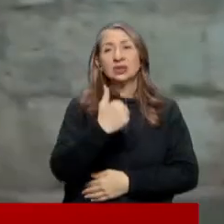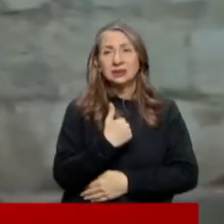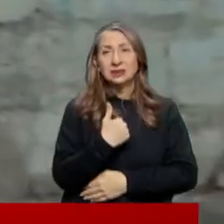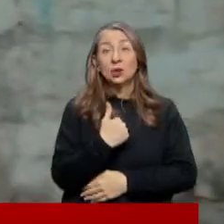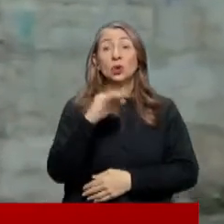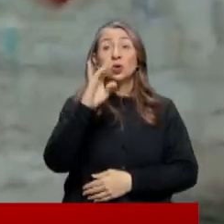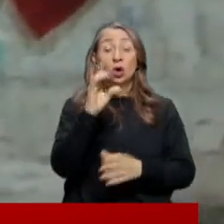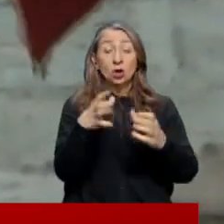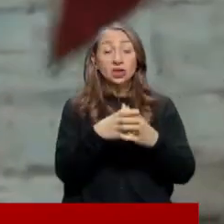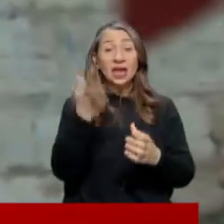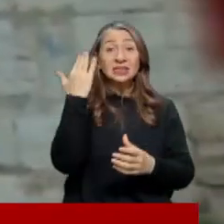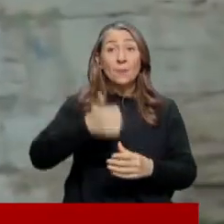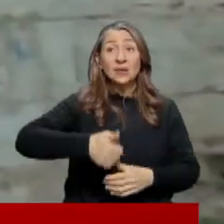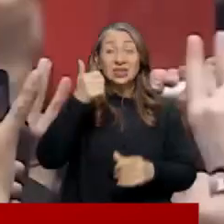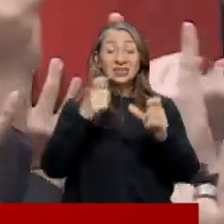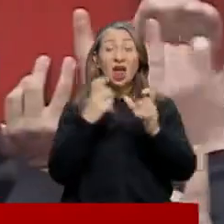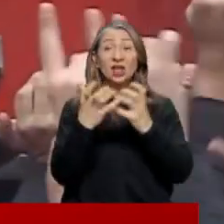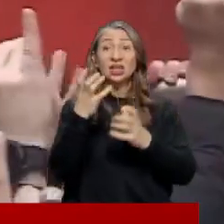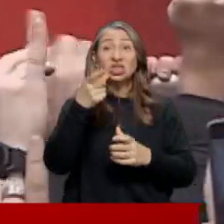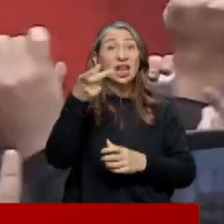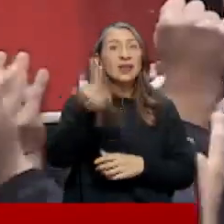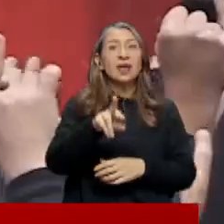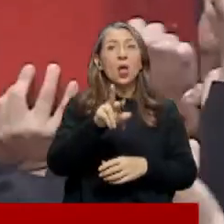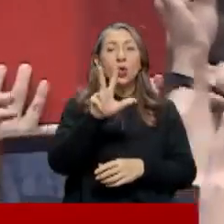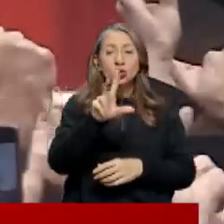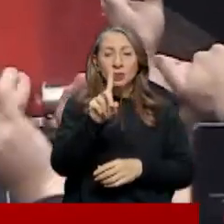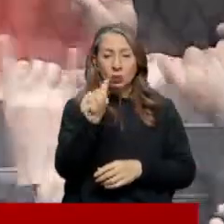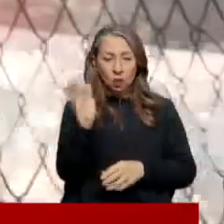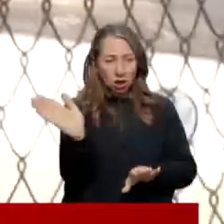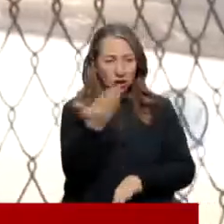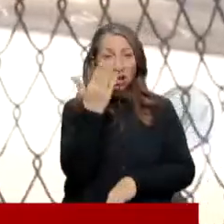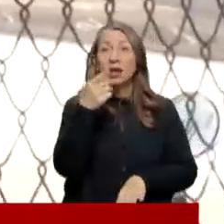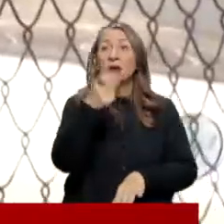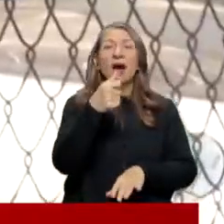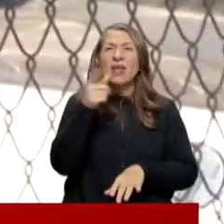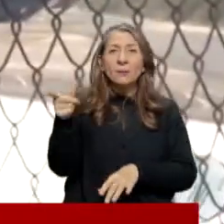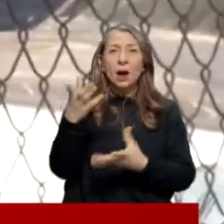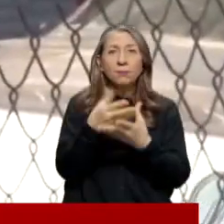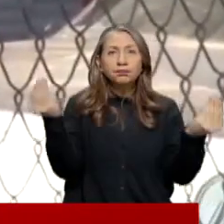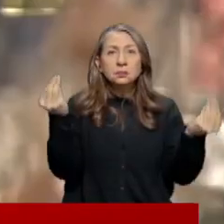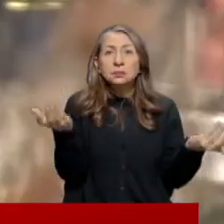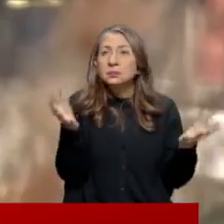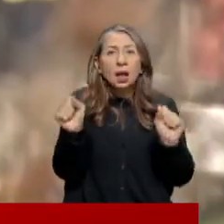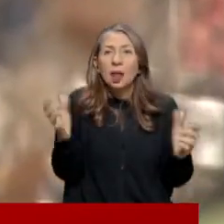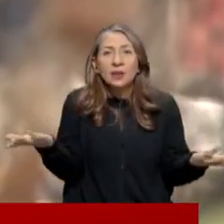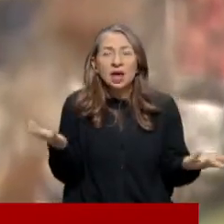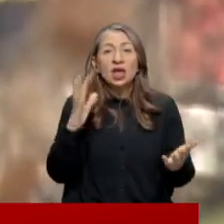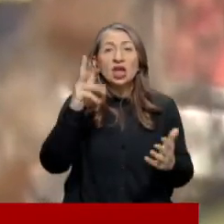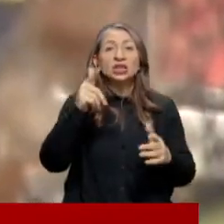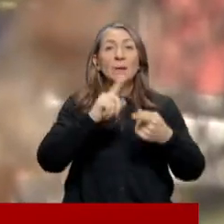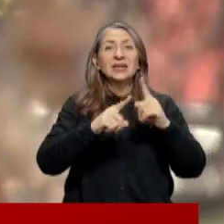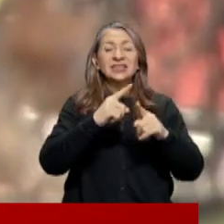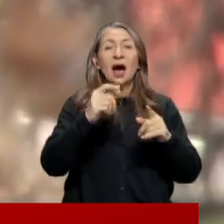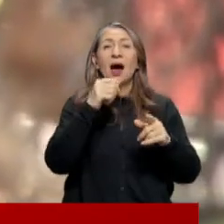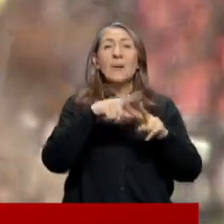kapattırmayacağız. Ülke ocakları eski başkanı Sinan Ateş cinayetin üzerinden 31 gün geçti. Tetikçi hala firari yakalanamadı. Gelecek Partisi